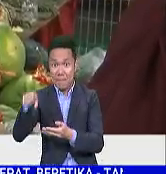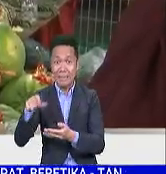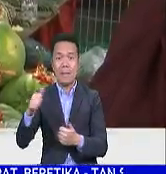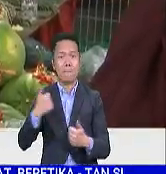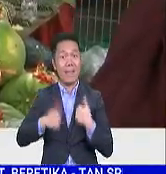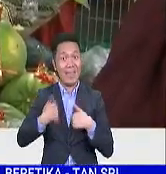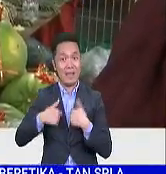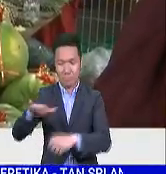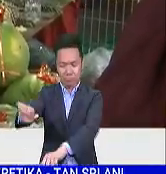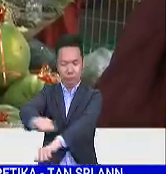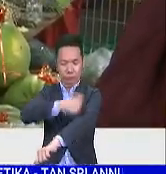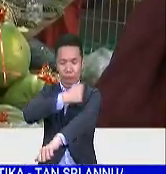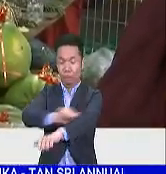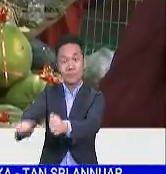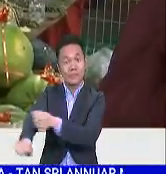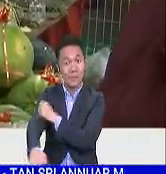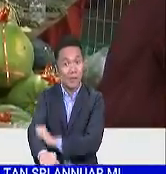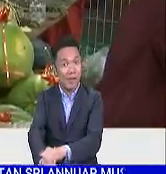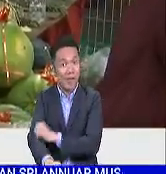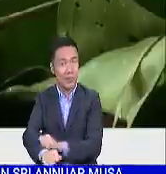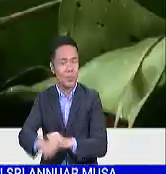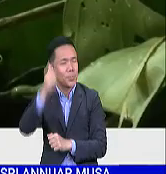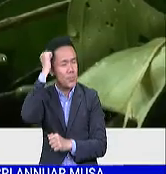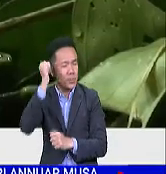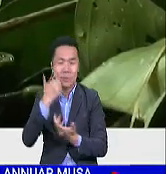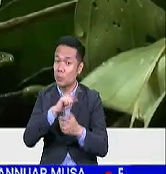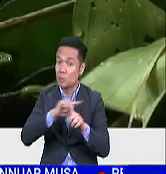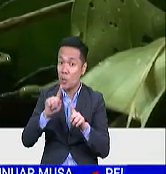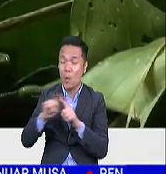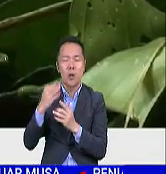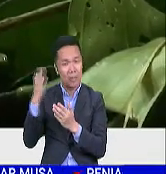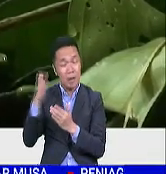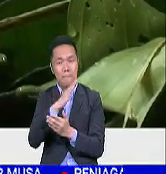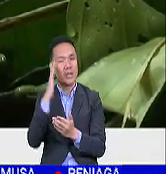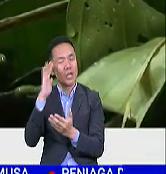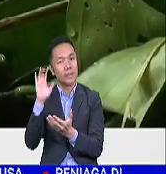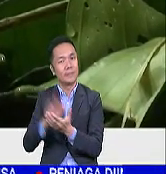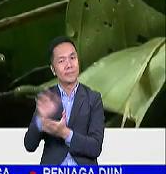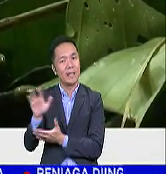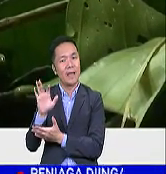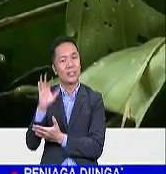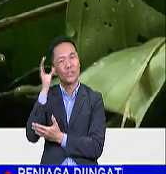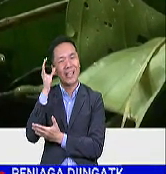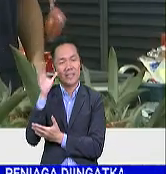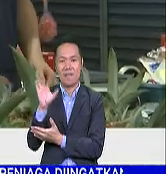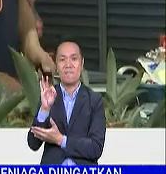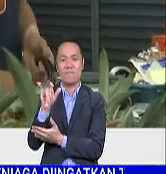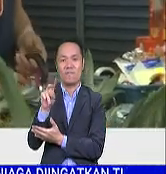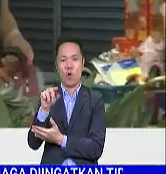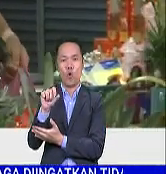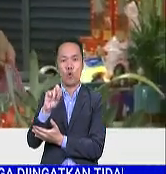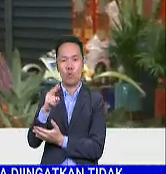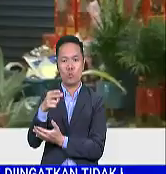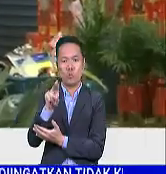supaya luck. Fungsi bagus itu kepercayaan kaum Cina.